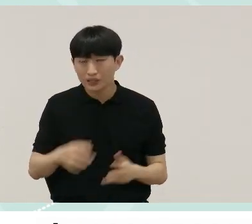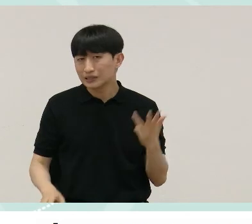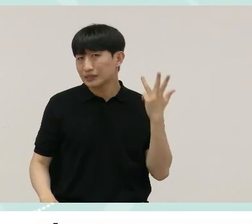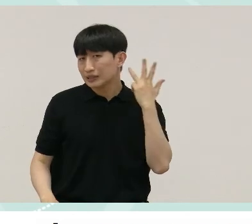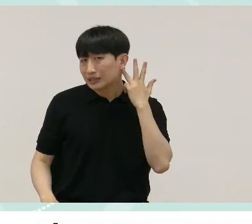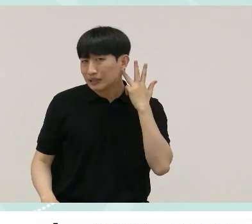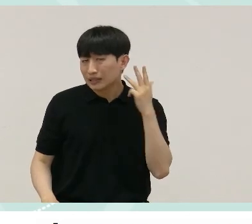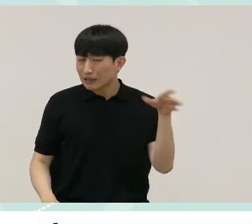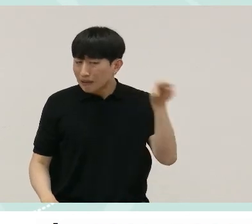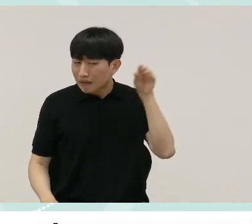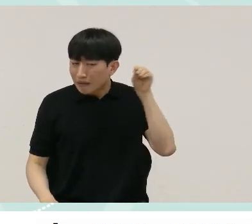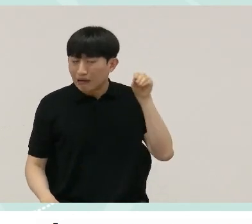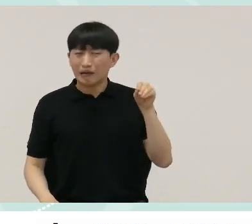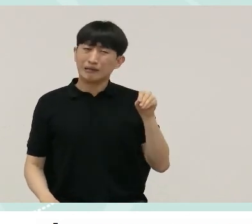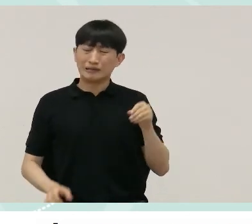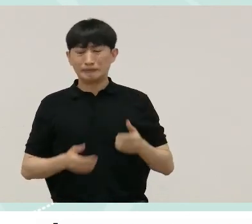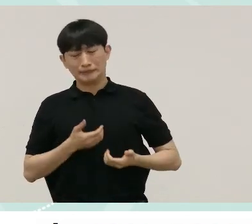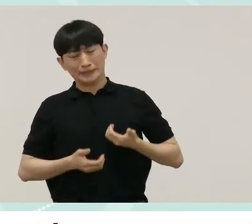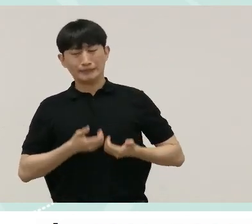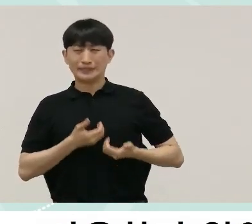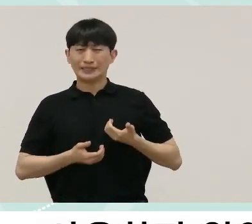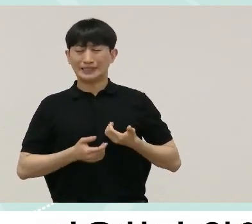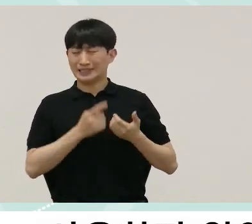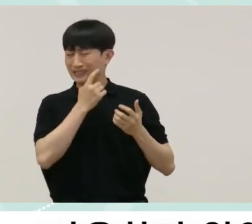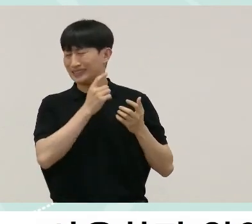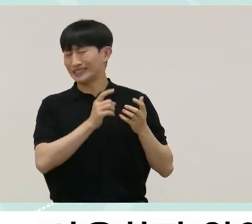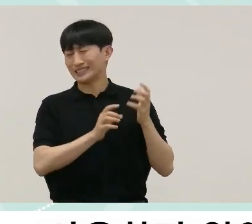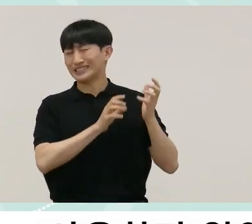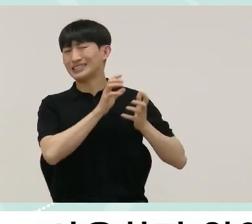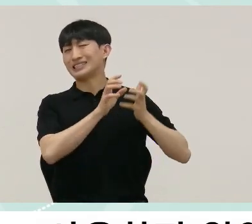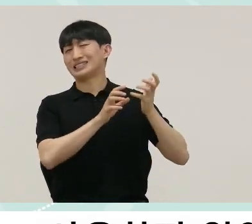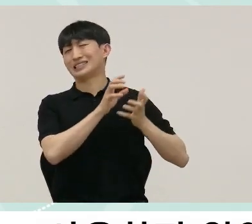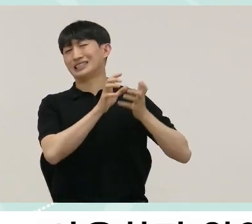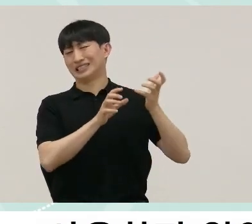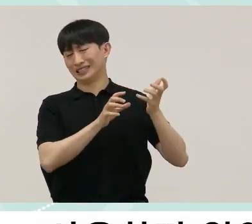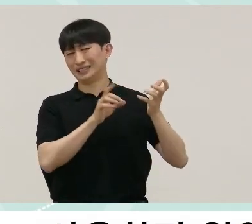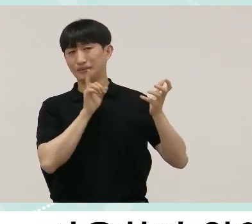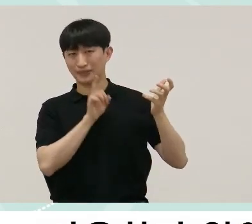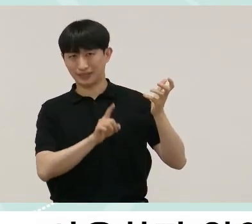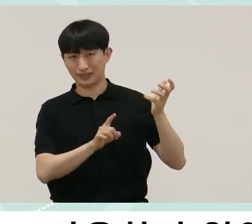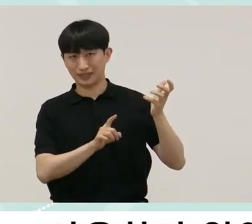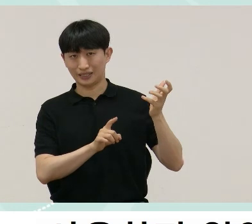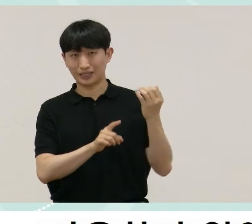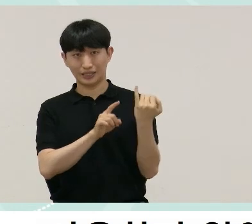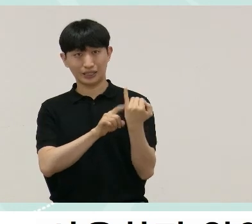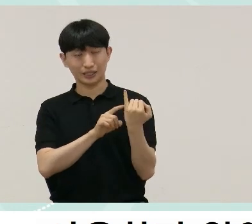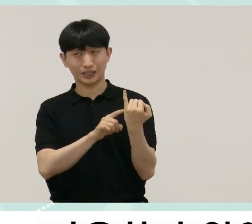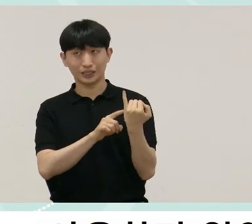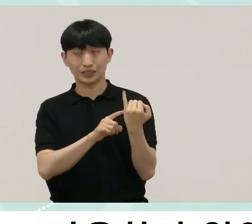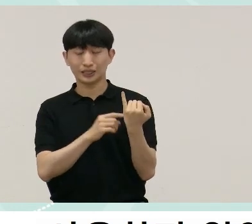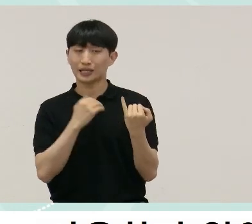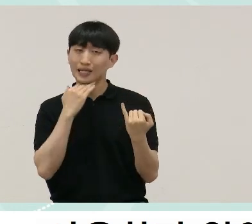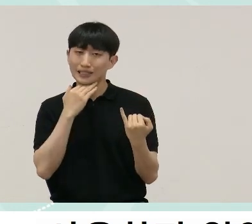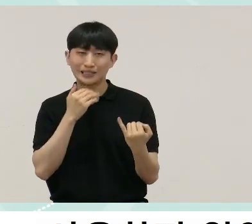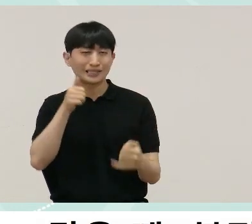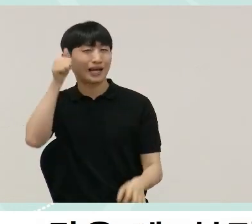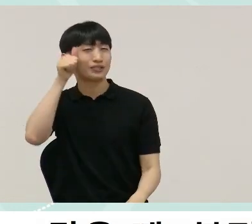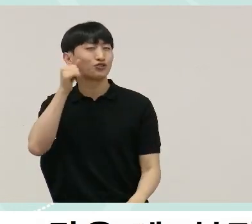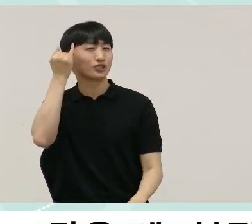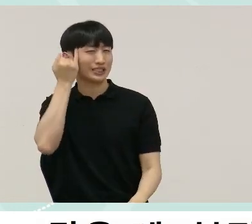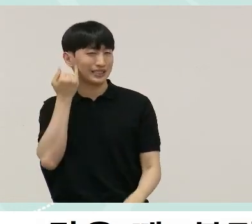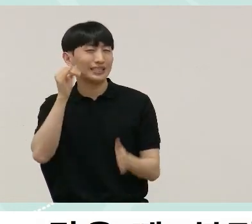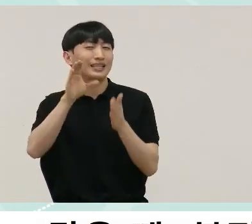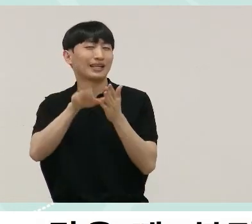들어갔을 때 굉장히 어색하다고, 불편하다고, 시끄럽다고 많이 호소를 합니다. 그리고 사춘기 나이와